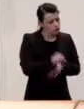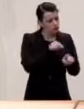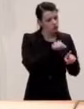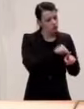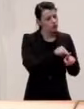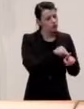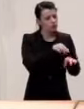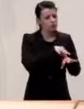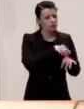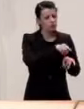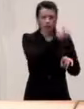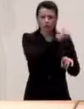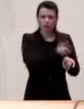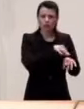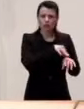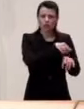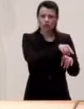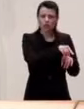il più possibile